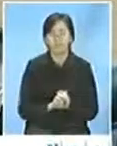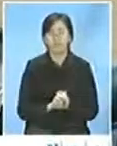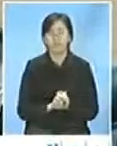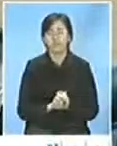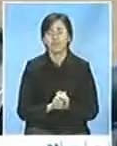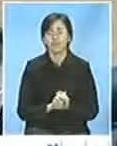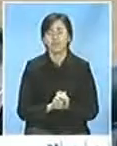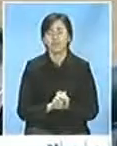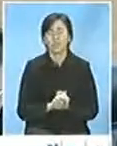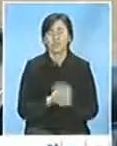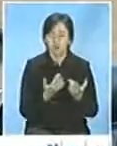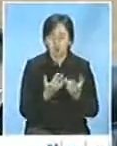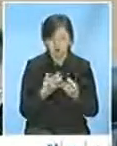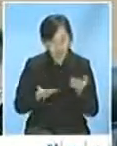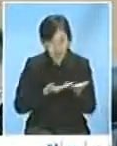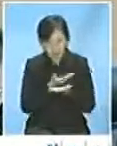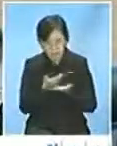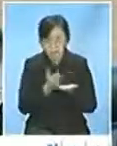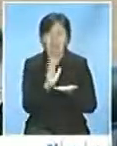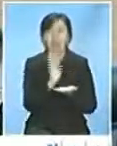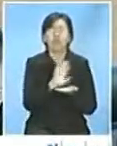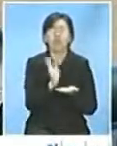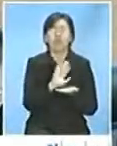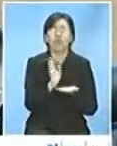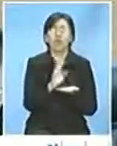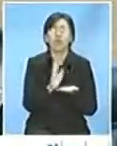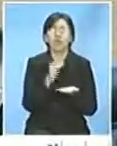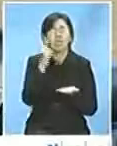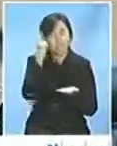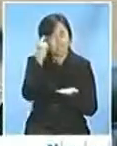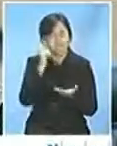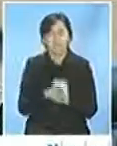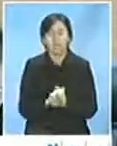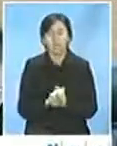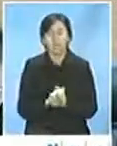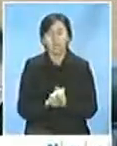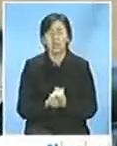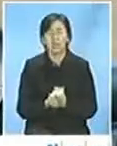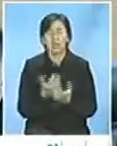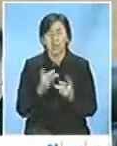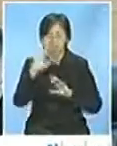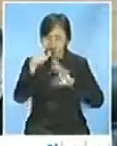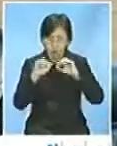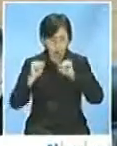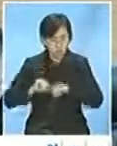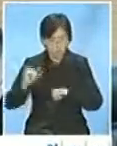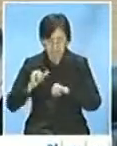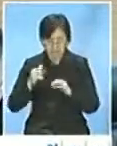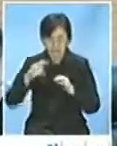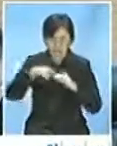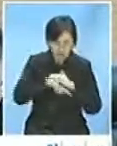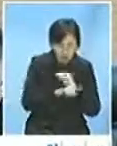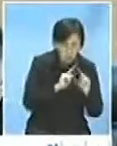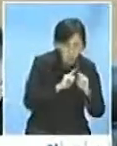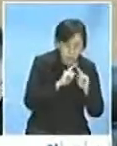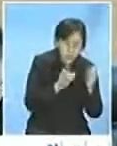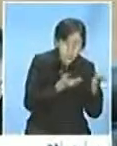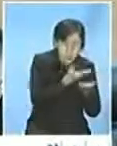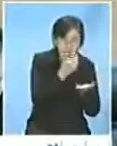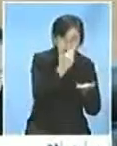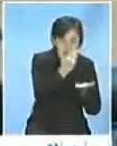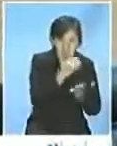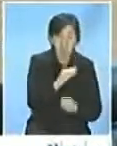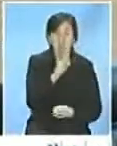การพิจารณาปรึกษาหรือได้ใหม่อีกครั้งหนึ่งก่อนที่จะลงมติรับหลักการแต่ถ้าท่านประธ